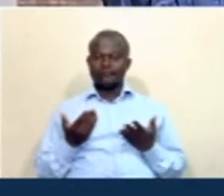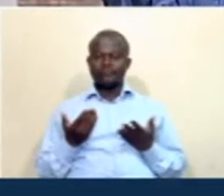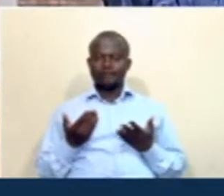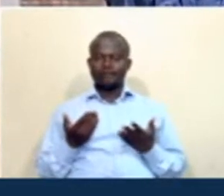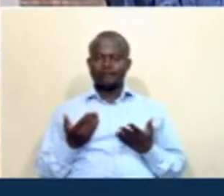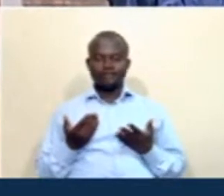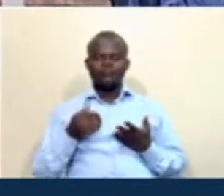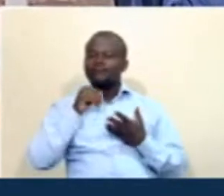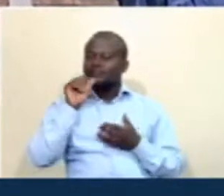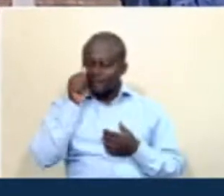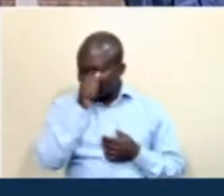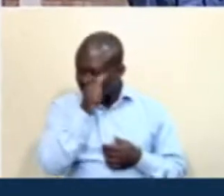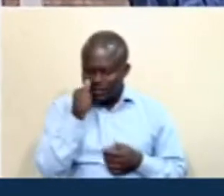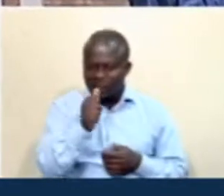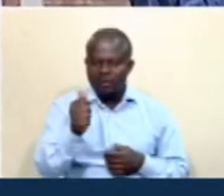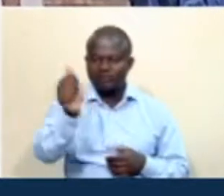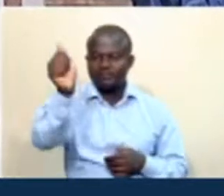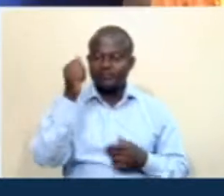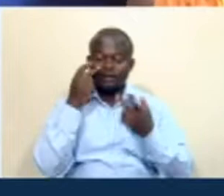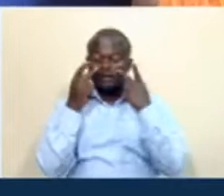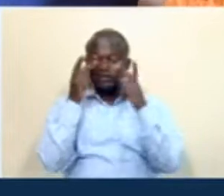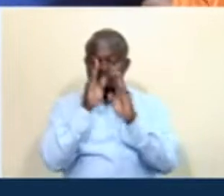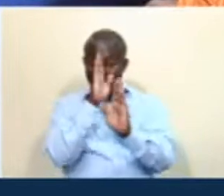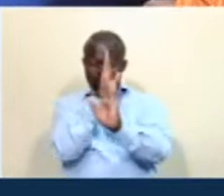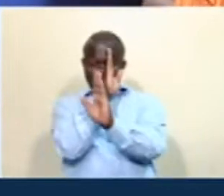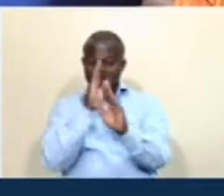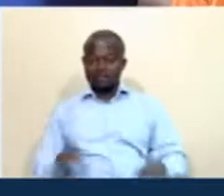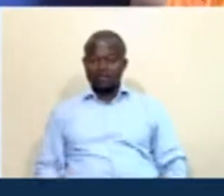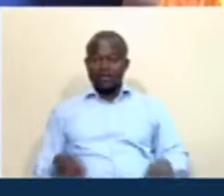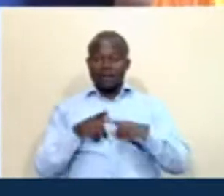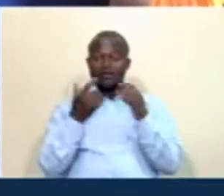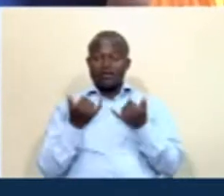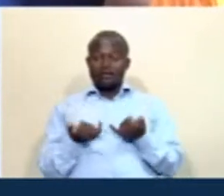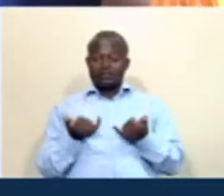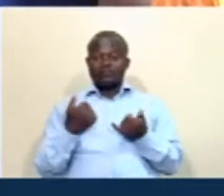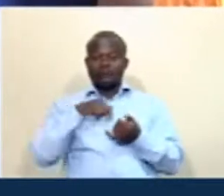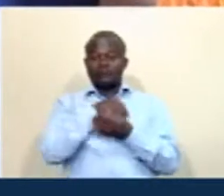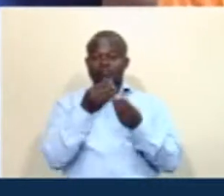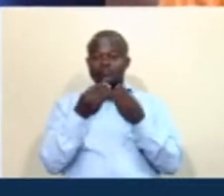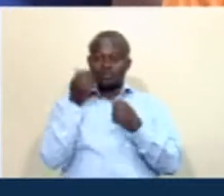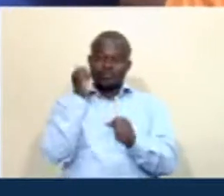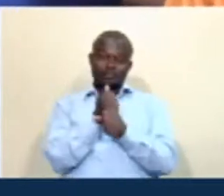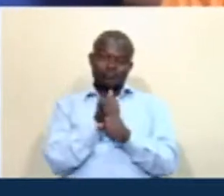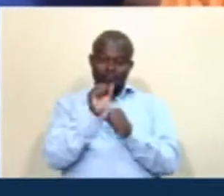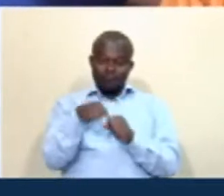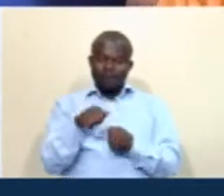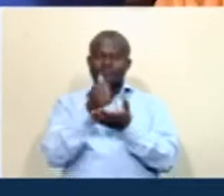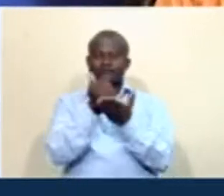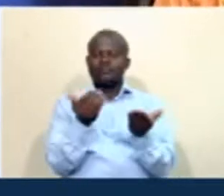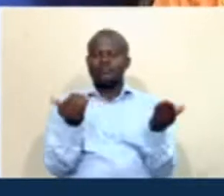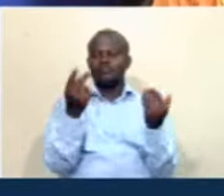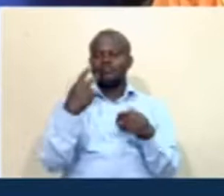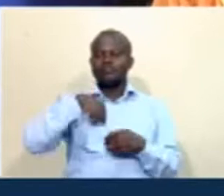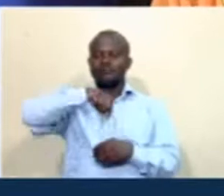nari rubebe nabona umuntu nkihisha. Ariko ubu ngubu pe bampaye akazi, mbasha kurera abana banjye babiri